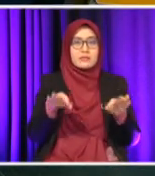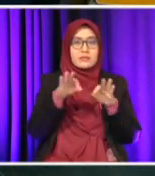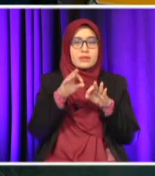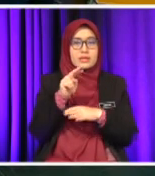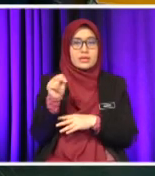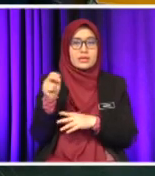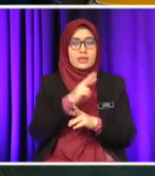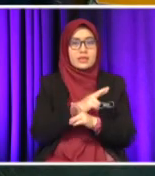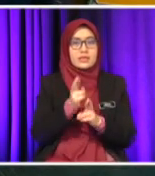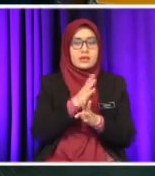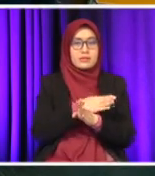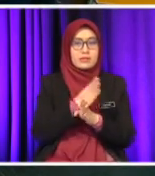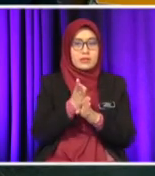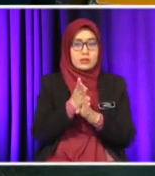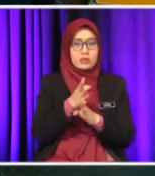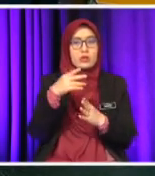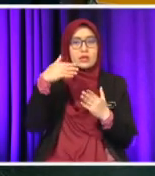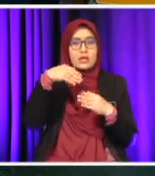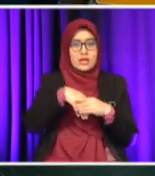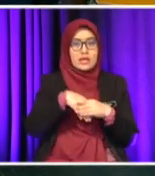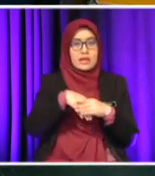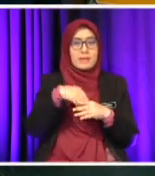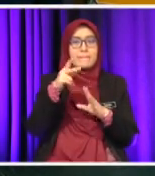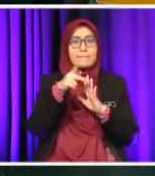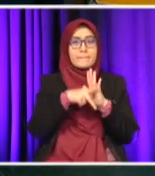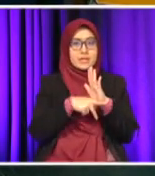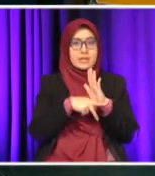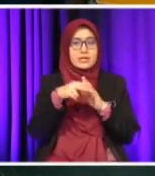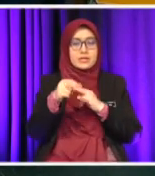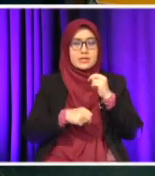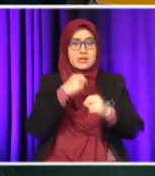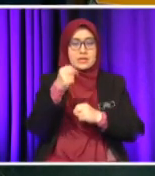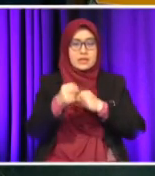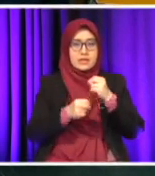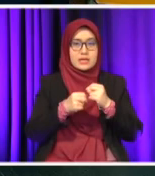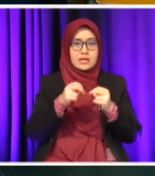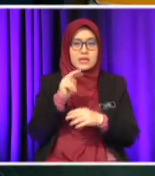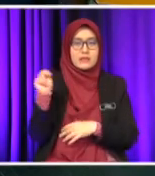Iya ini yaitu mereka bentuk dalam perniagaan Jadi tanpa memasak